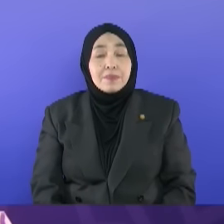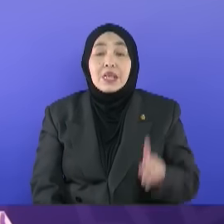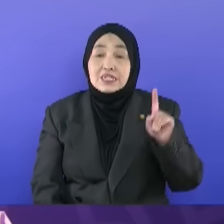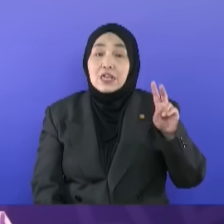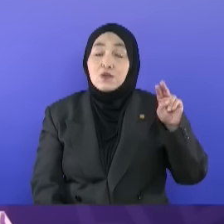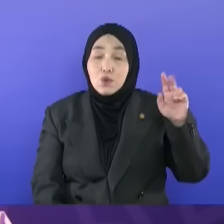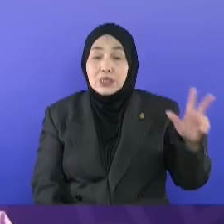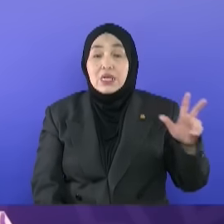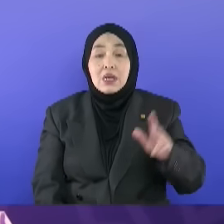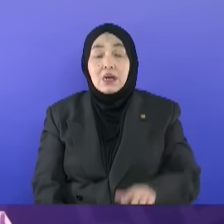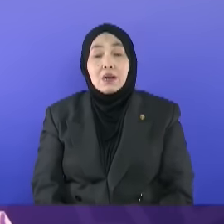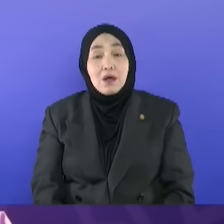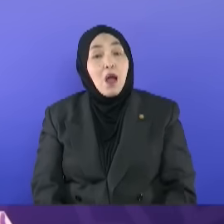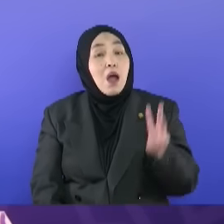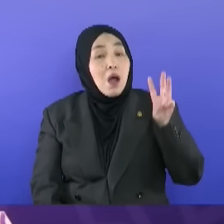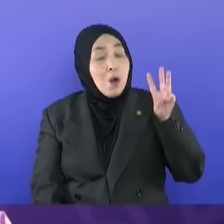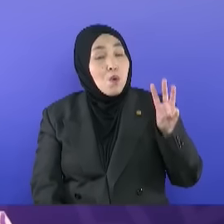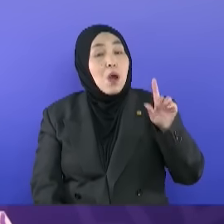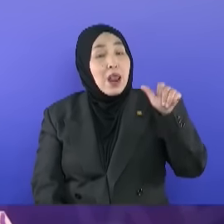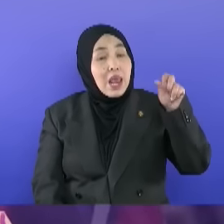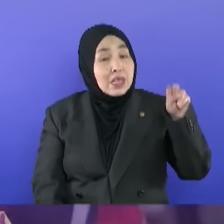satu dua tukal